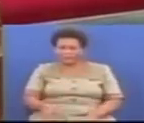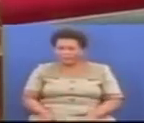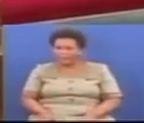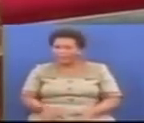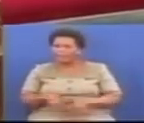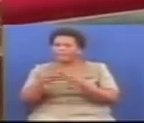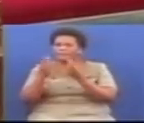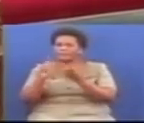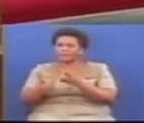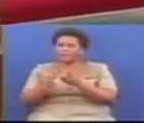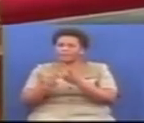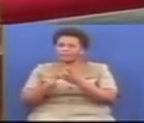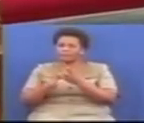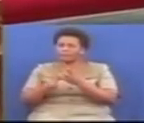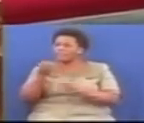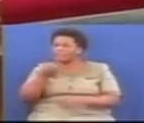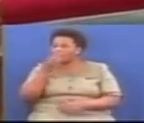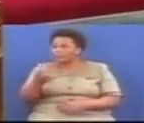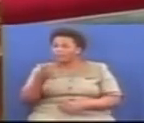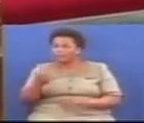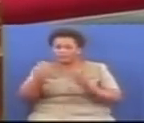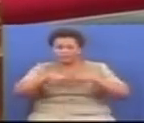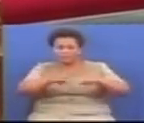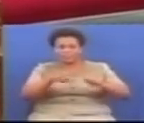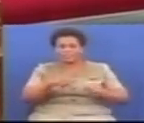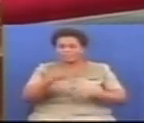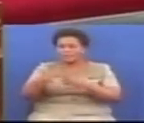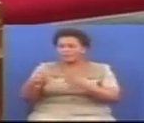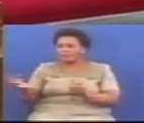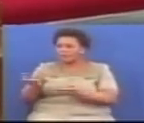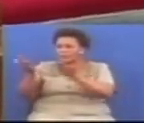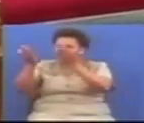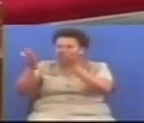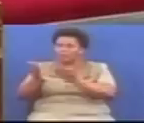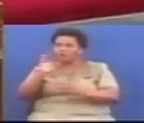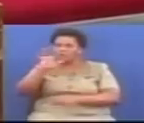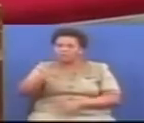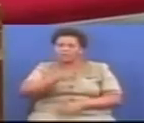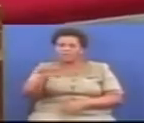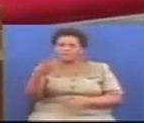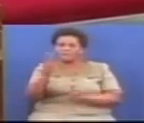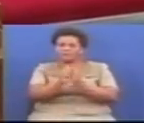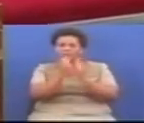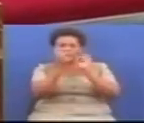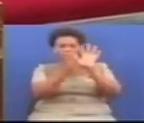Tatu, taarifa ya utekelezaji wa miradi ya maendeleo kwa kipindi cha mwaka